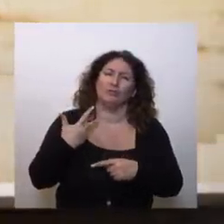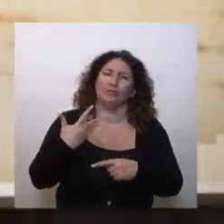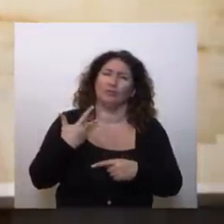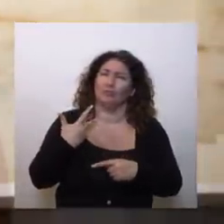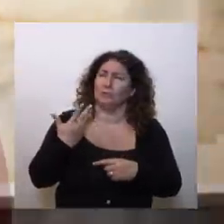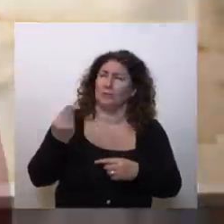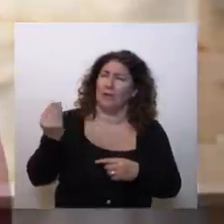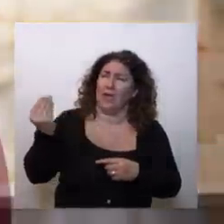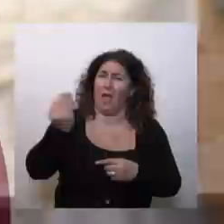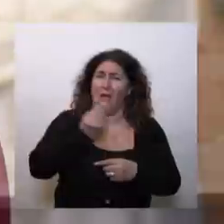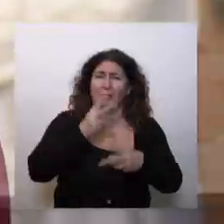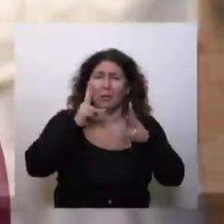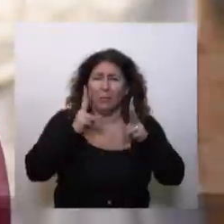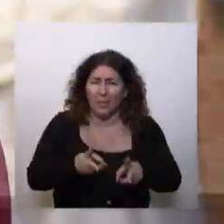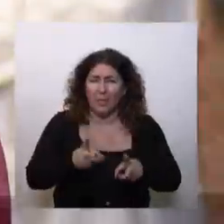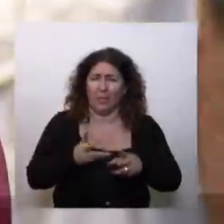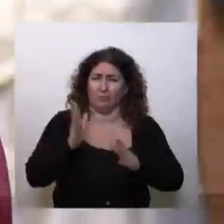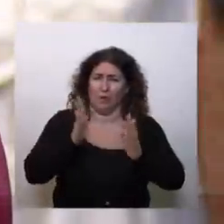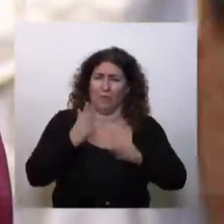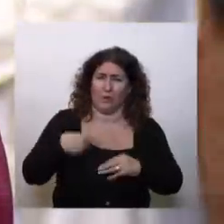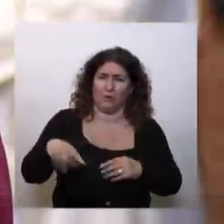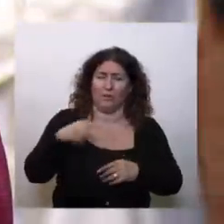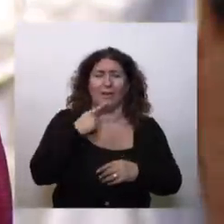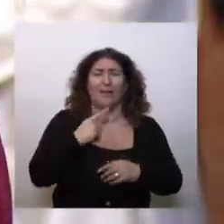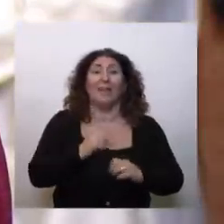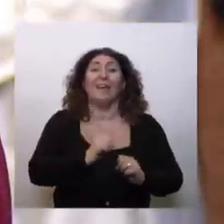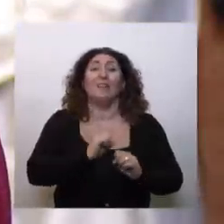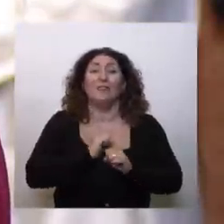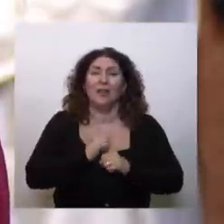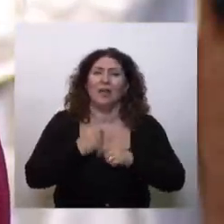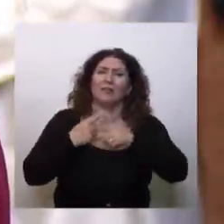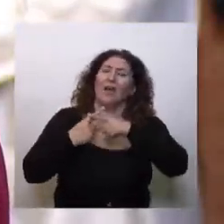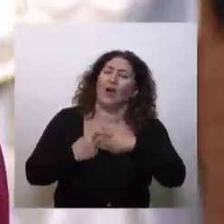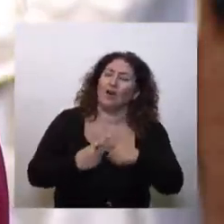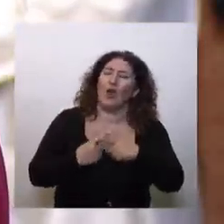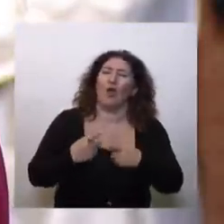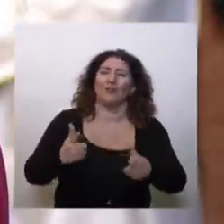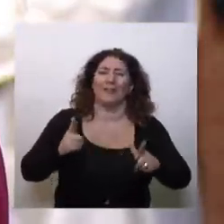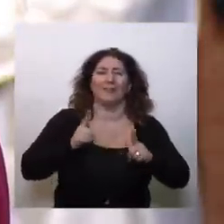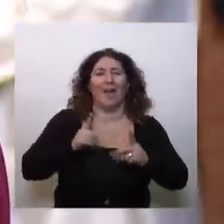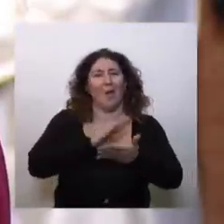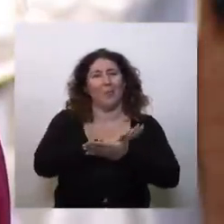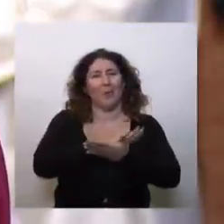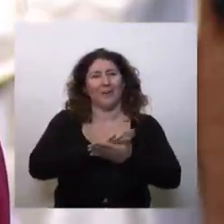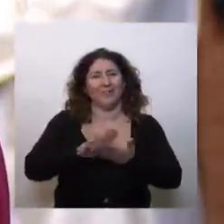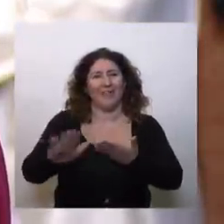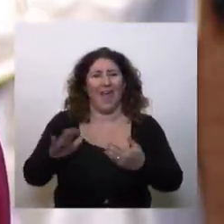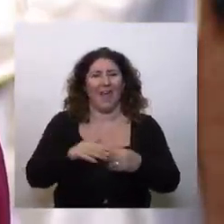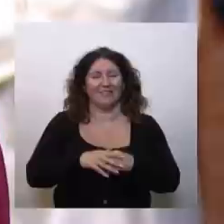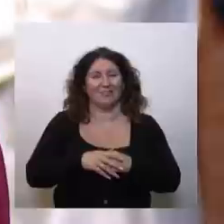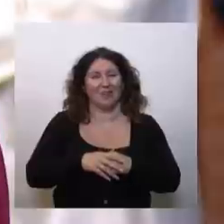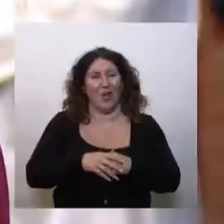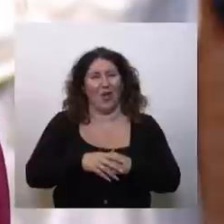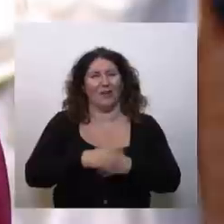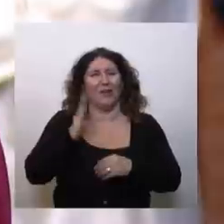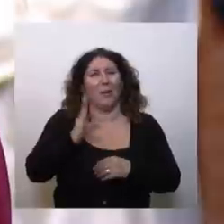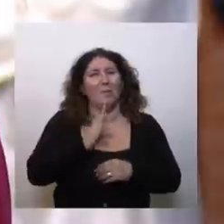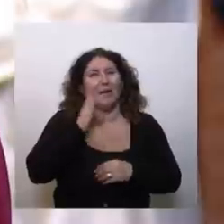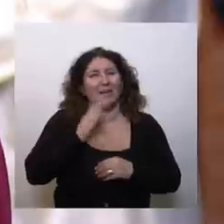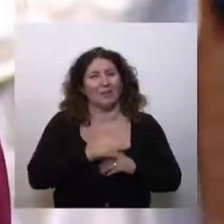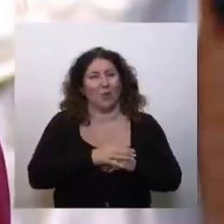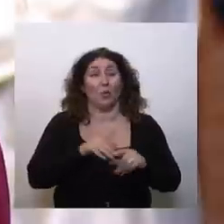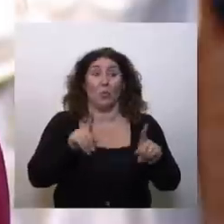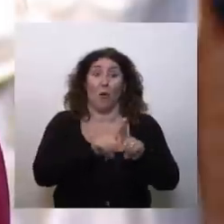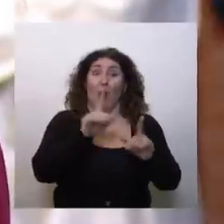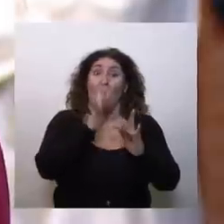mondo e che comunque per chi ha fede la croce è anche via di purificazione, di redenzione, come lo è stata